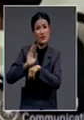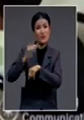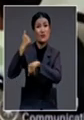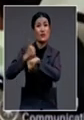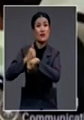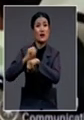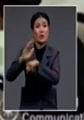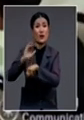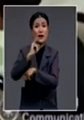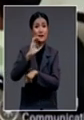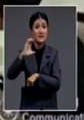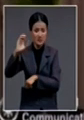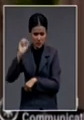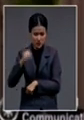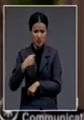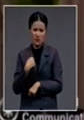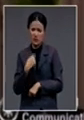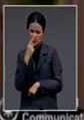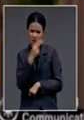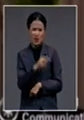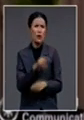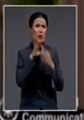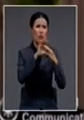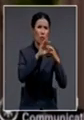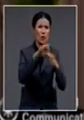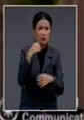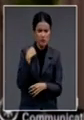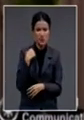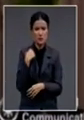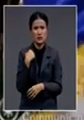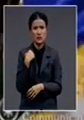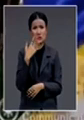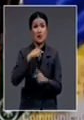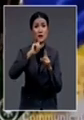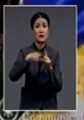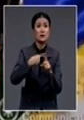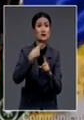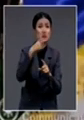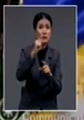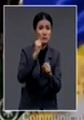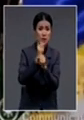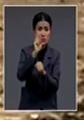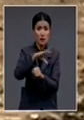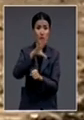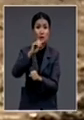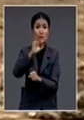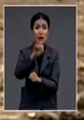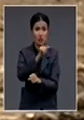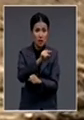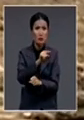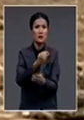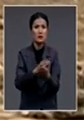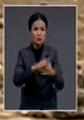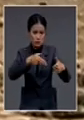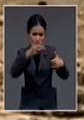างมากนะคะต่อรายงานการวิสามันฆาตกรรมที่เกิดขึ้นเมื่อช่วงเดือนตุลาคมของปี2559หรือราวๆ